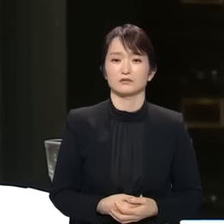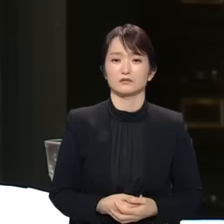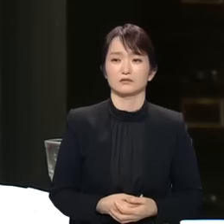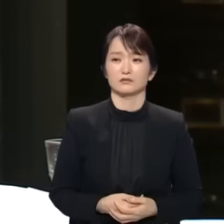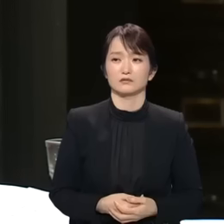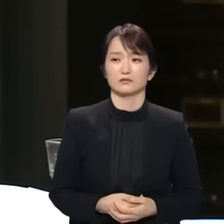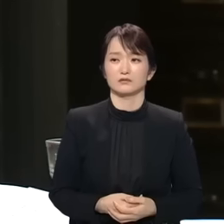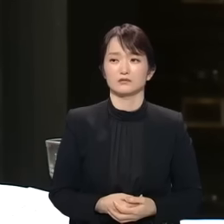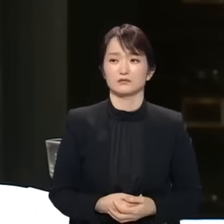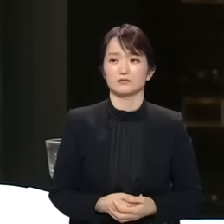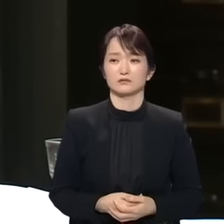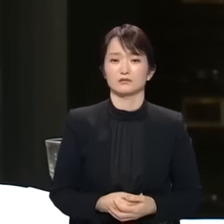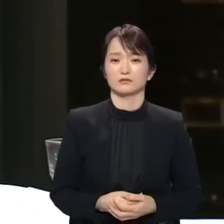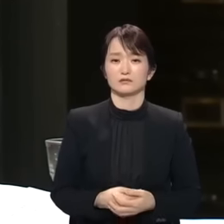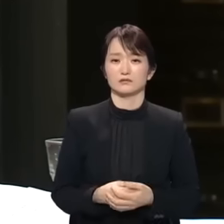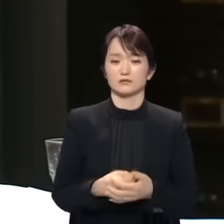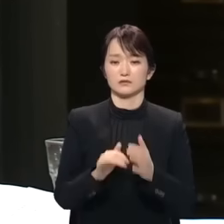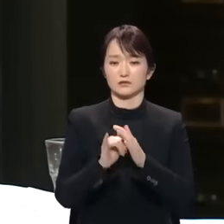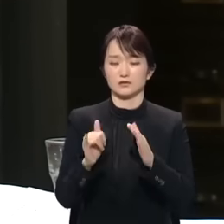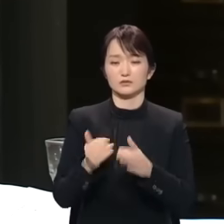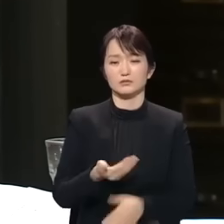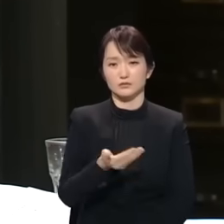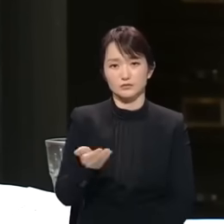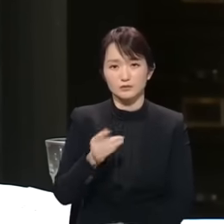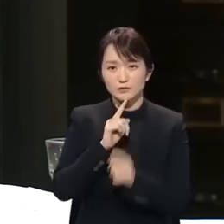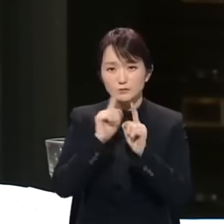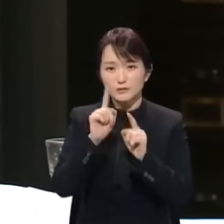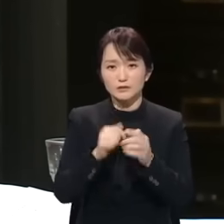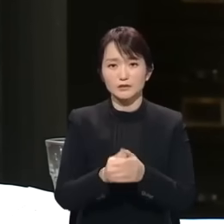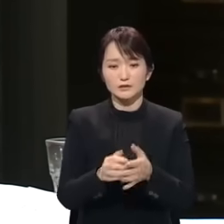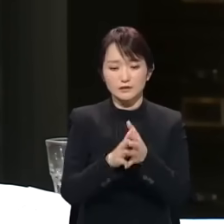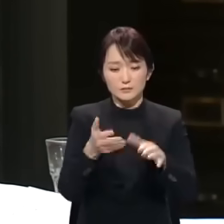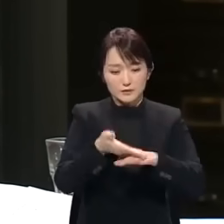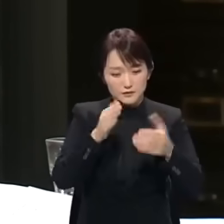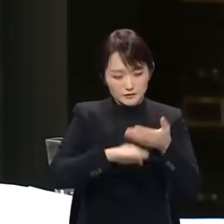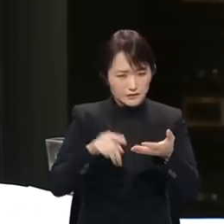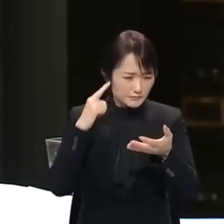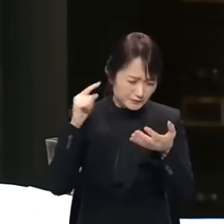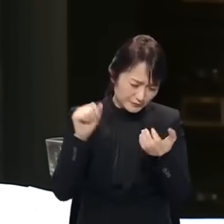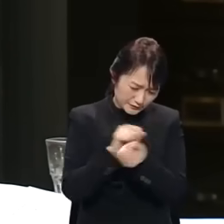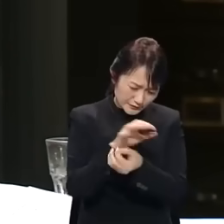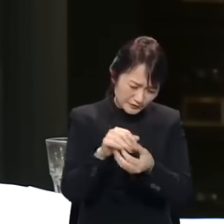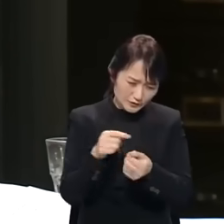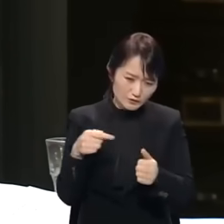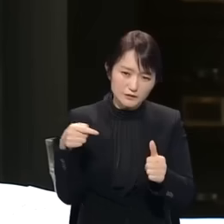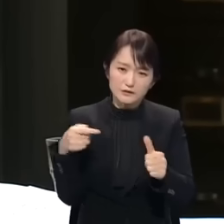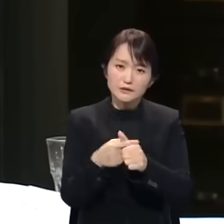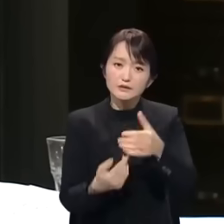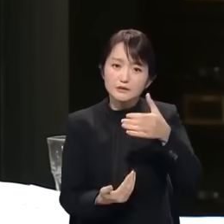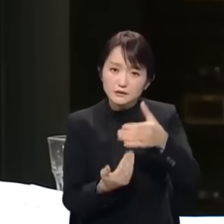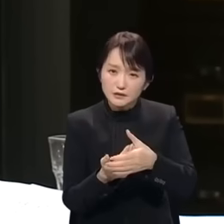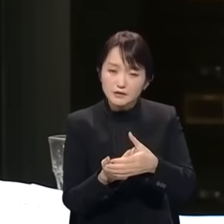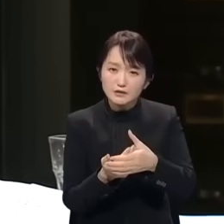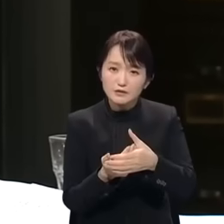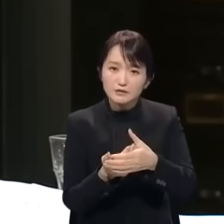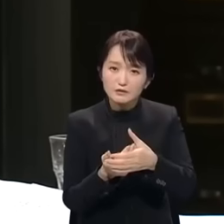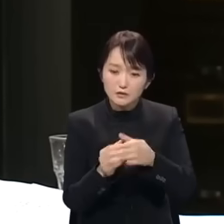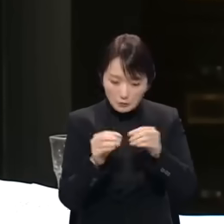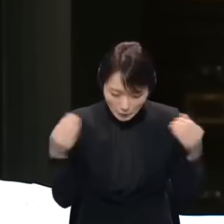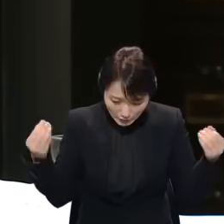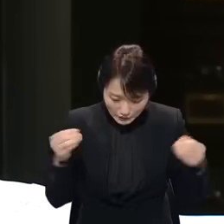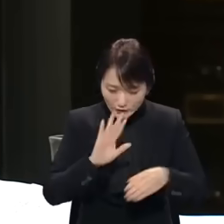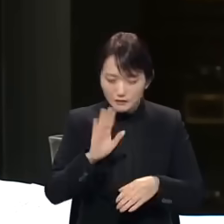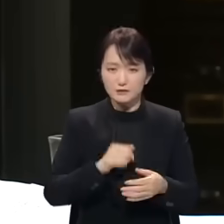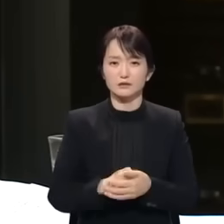우리 가족 여러분들께 말씀드릴게요 이게 층간소 살인 사건이라고 당시에는 보도가 됐지만 그것도 아니었어요